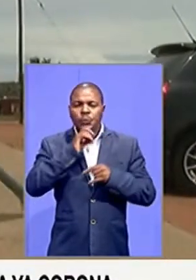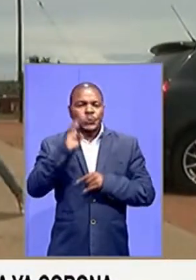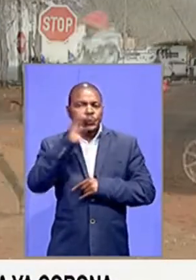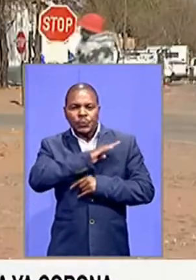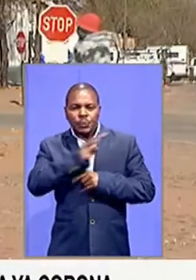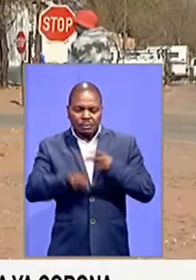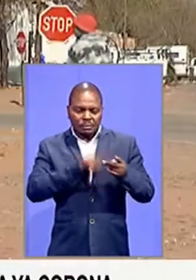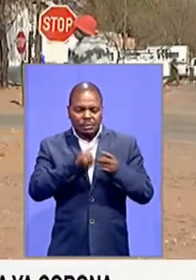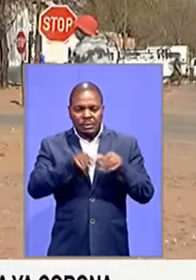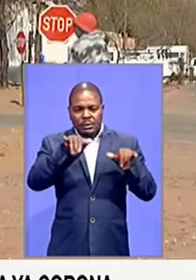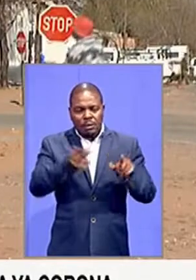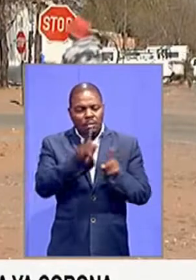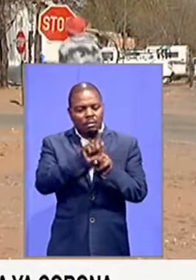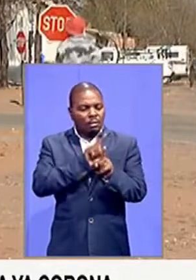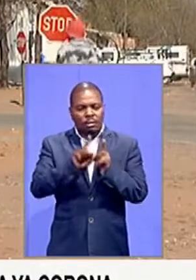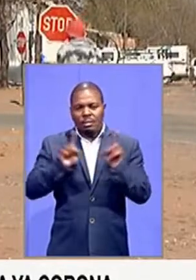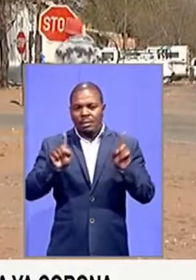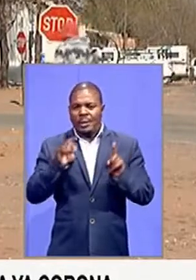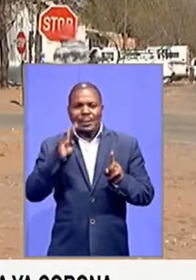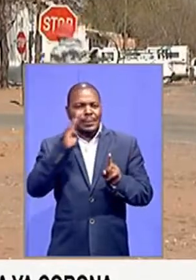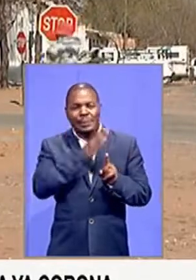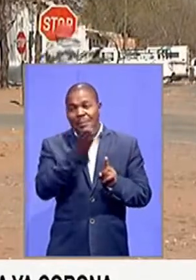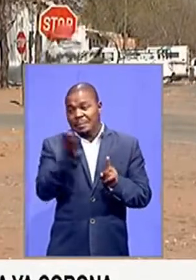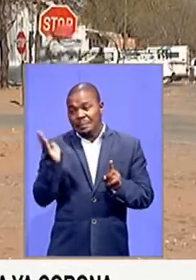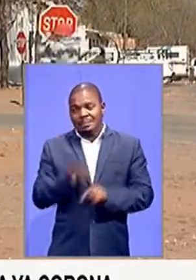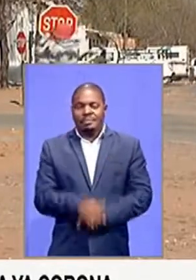le go nna sekgala ba katogane.